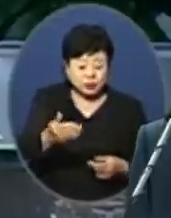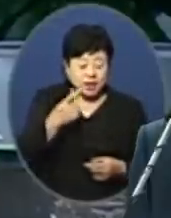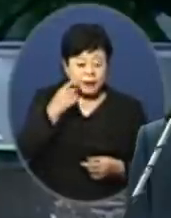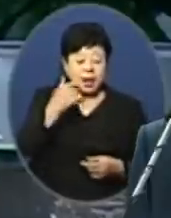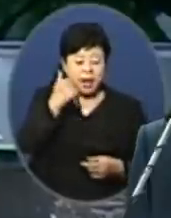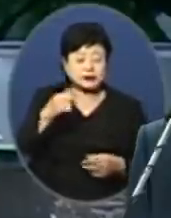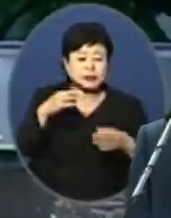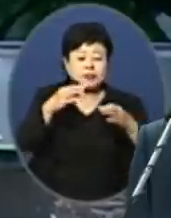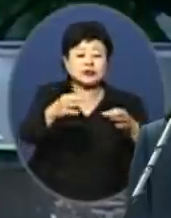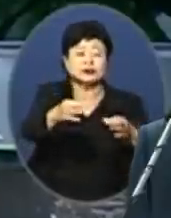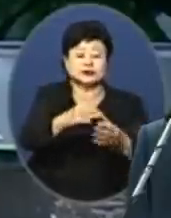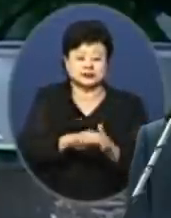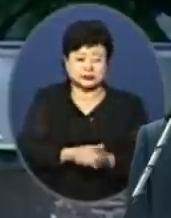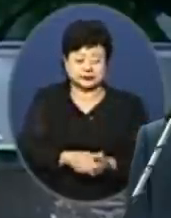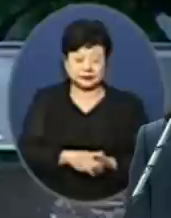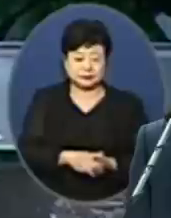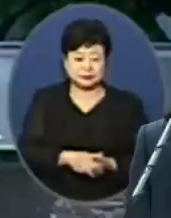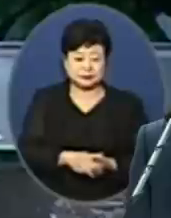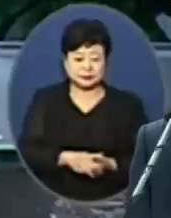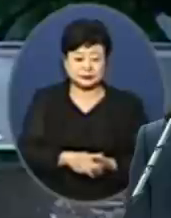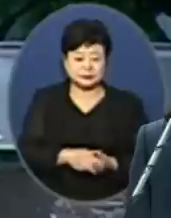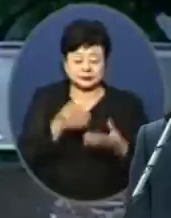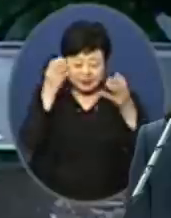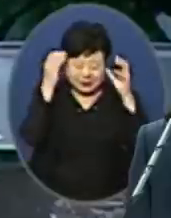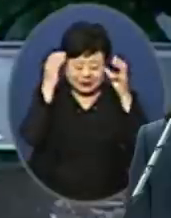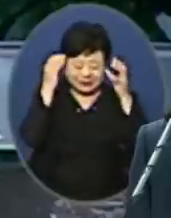아바 아버지라고 부르면서 의리광을